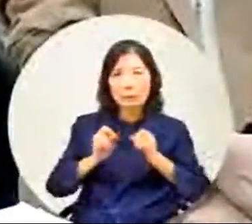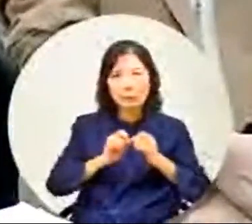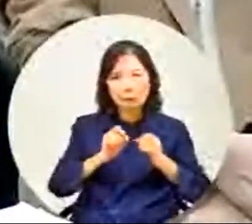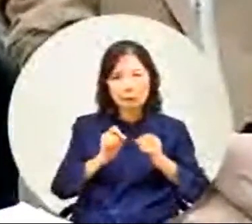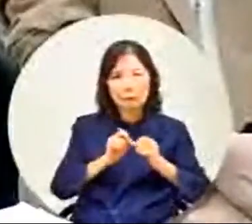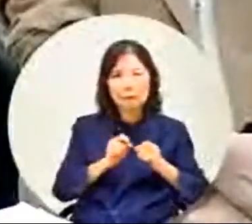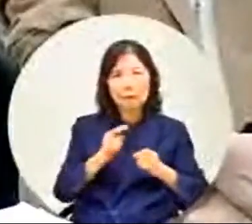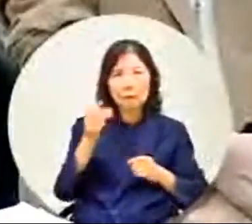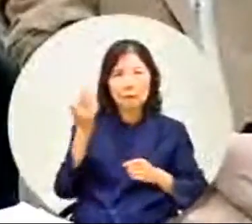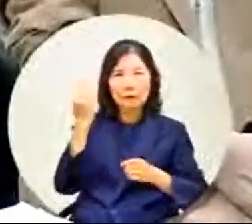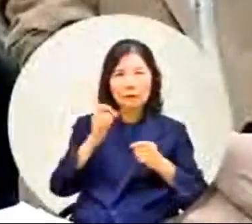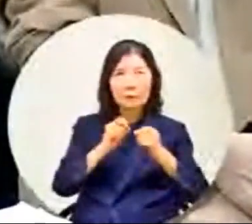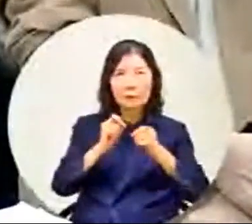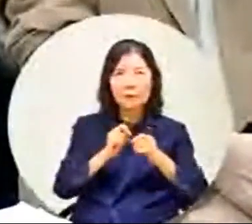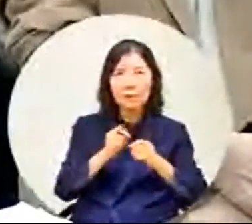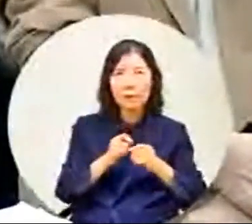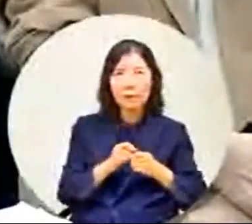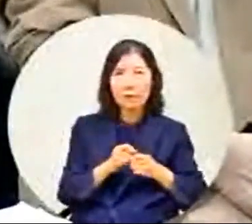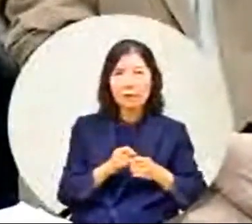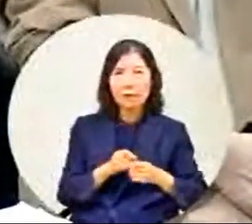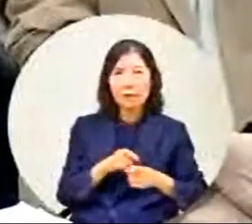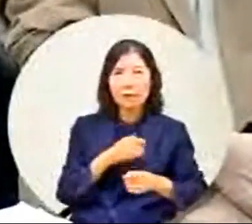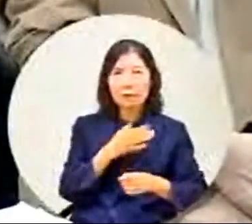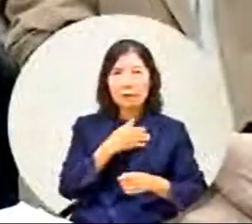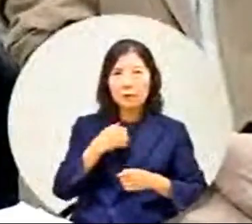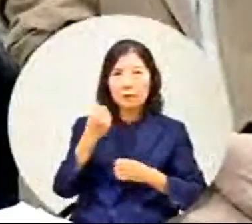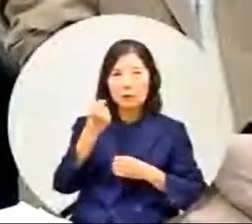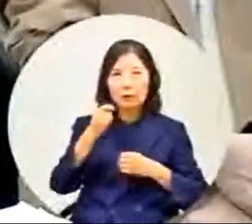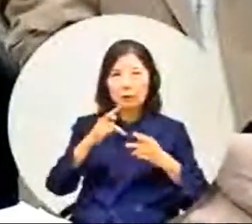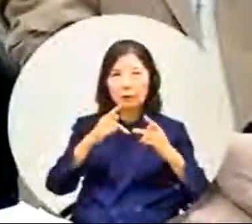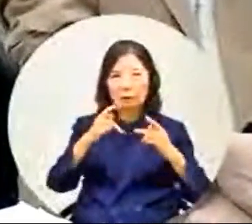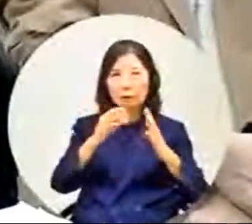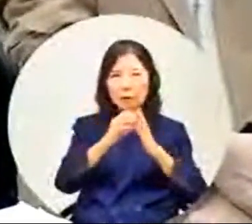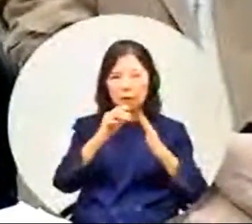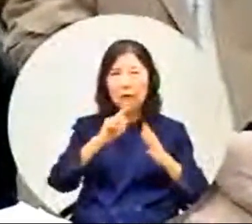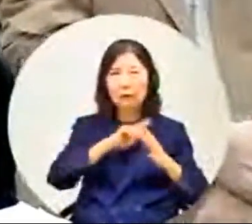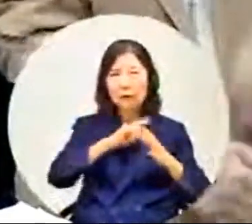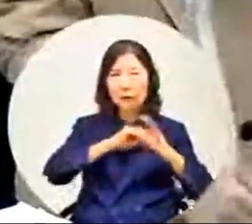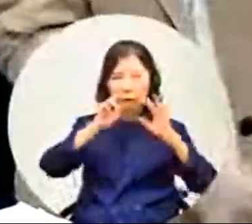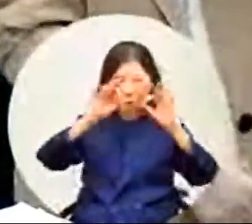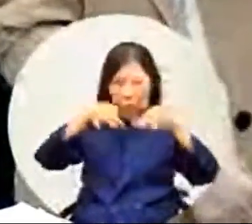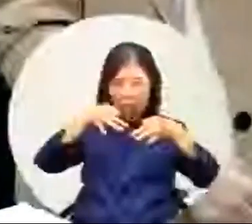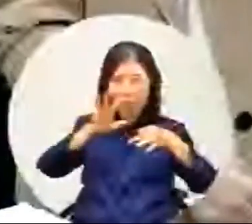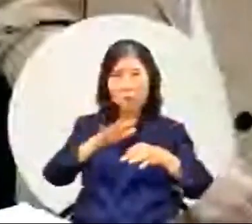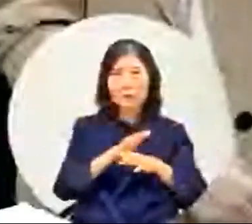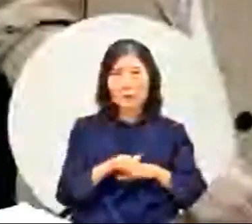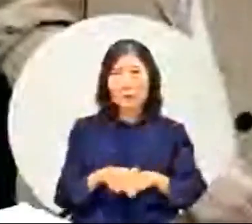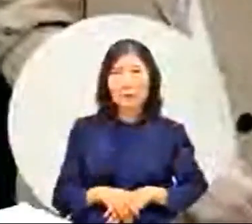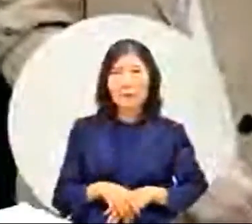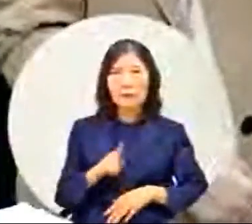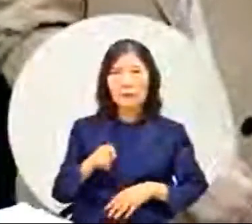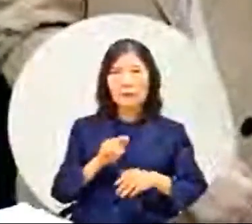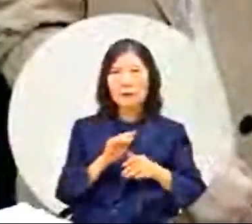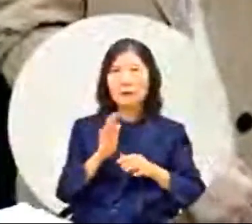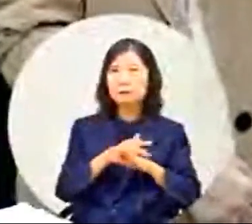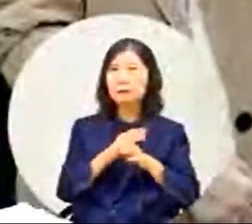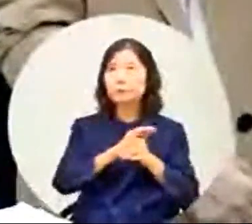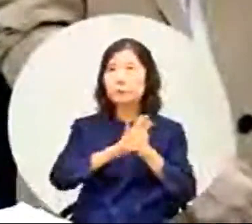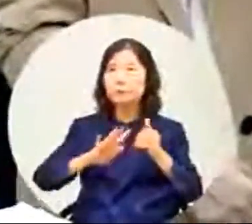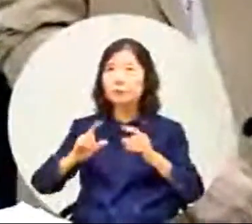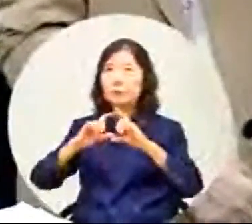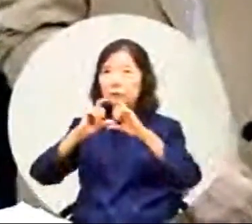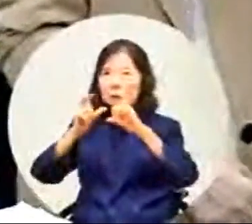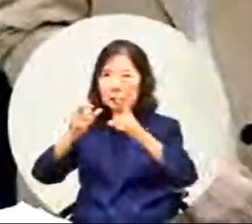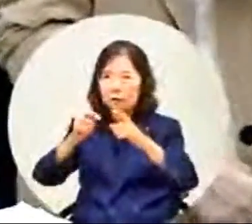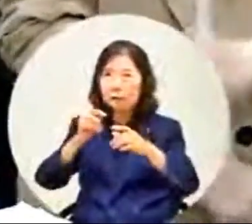的筹设能力，我觉得你们捷运局要好好的自己去检讨。你们甚至讲你们不会影响回收建设的成本